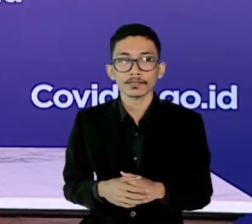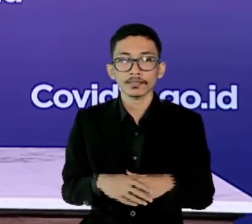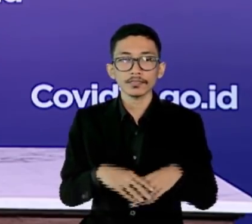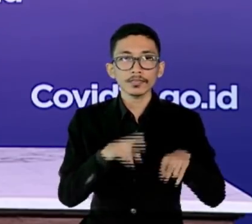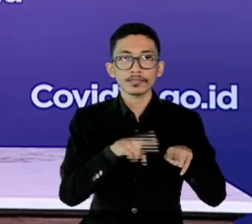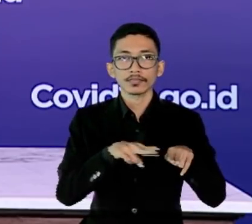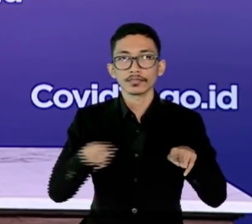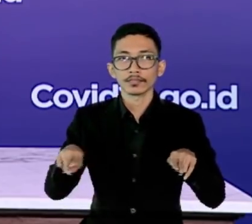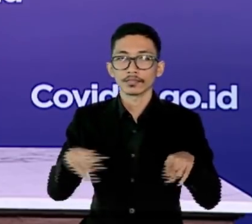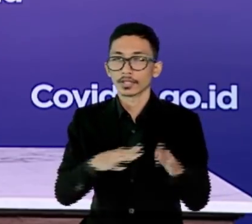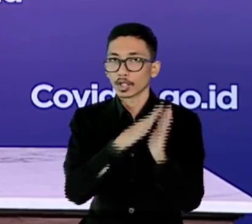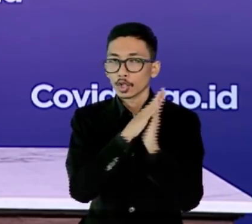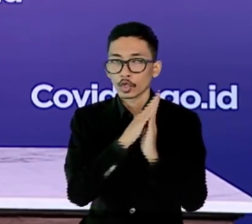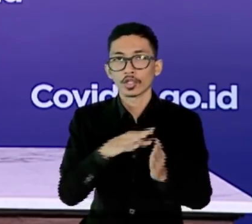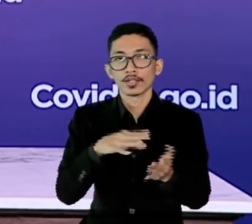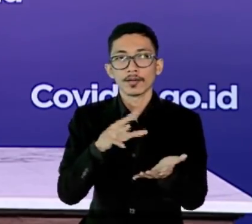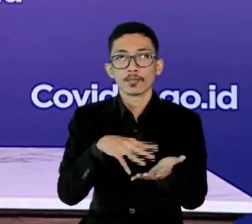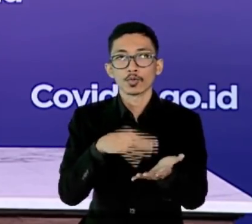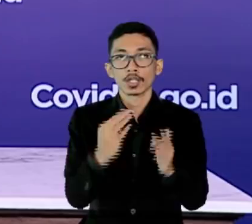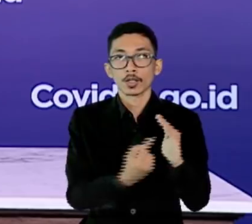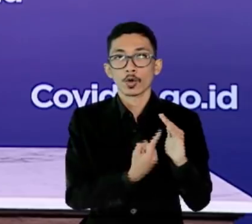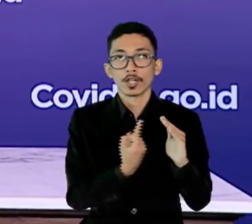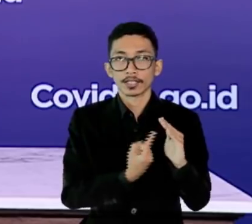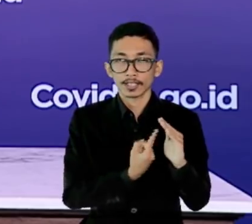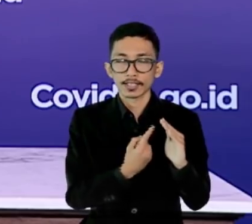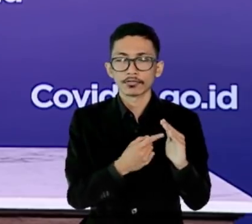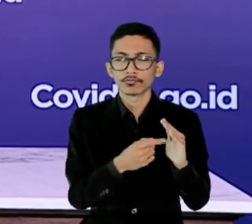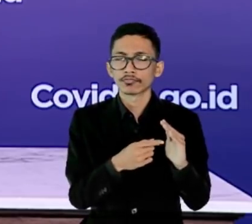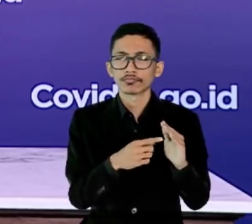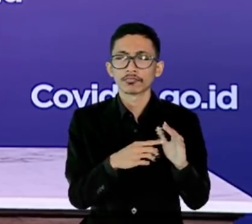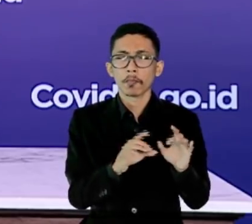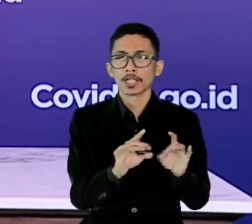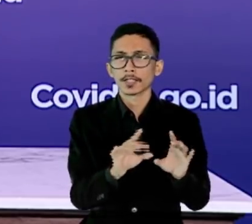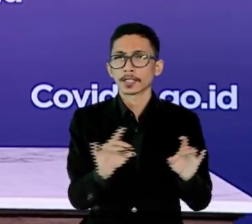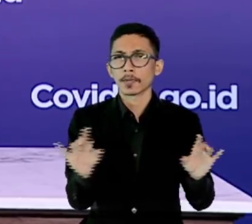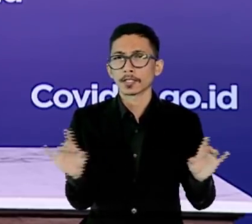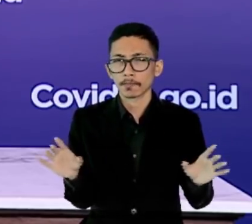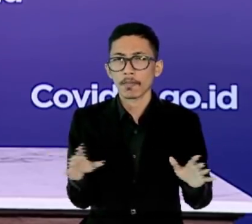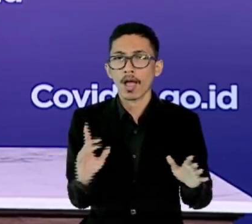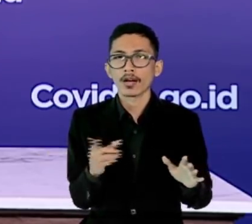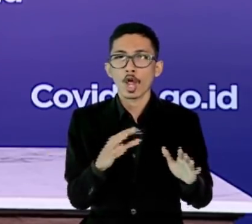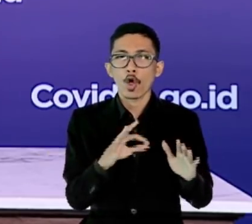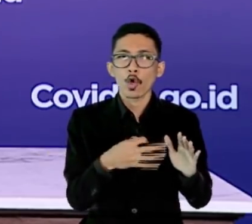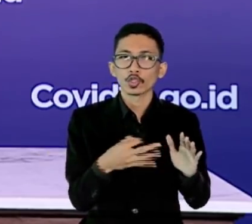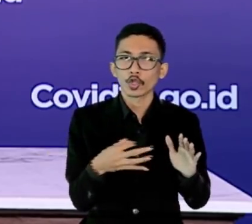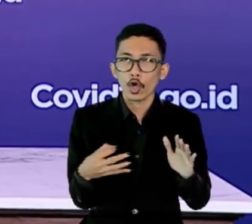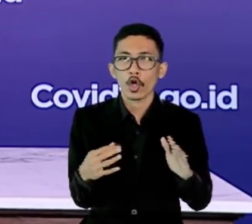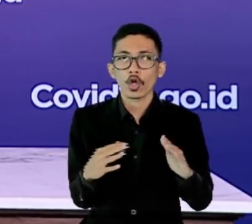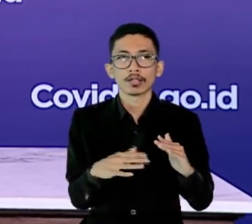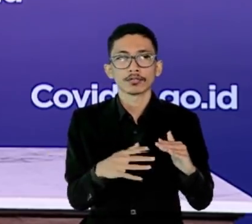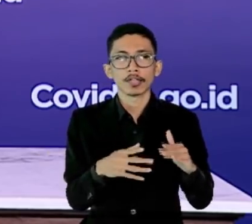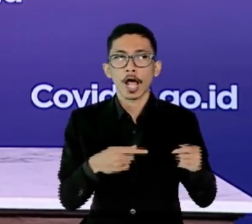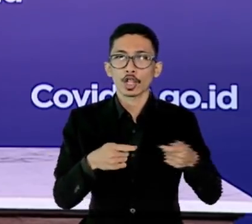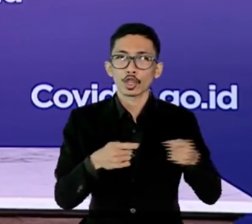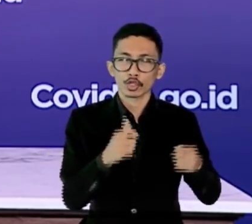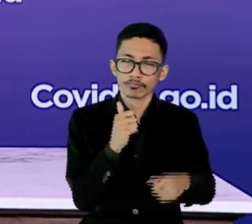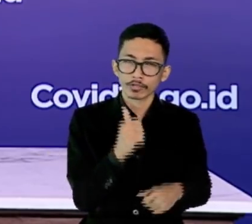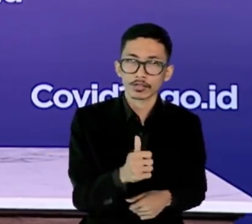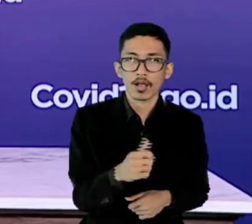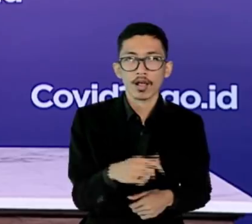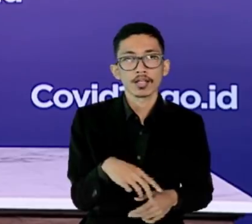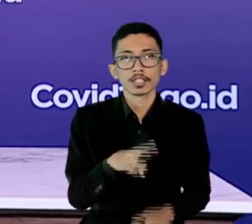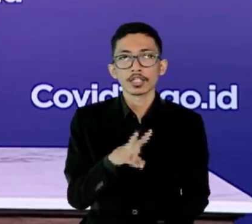tidur di fasilitas isoter secara nasional cukup beragam, tergolong rendah dan cukup terkendali antara